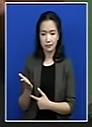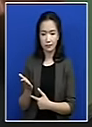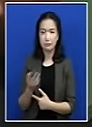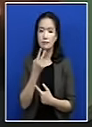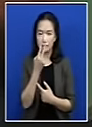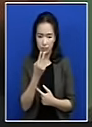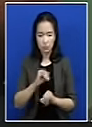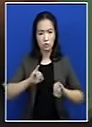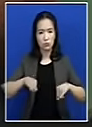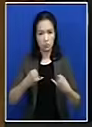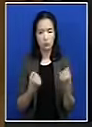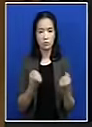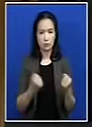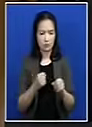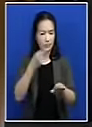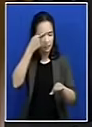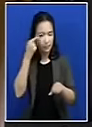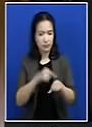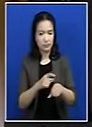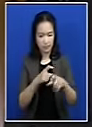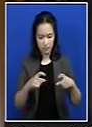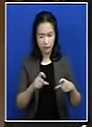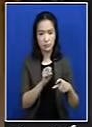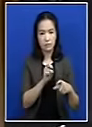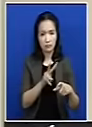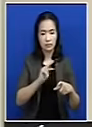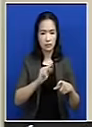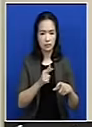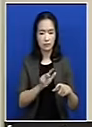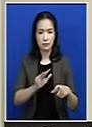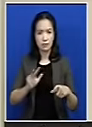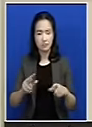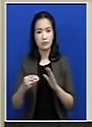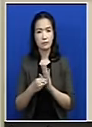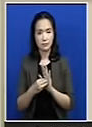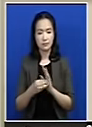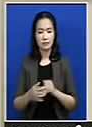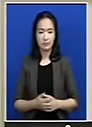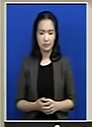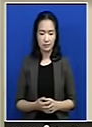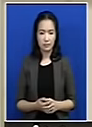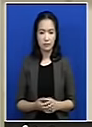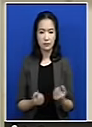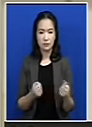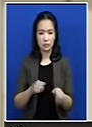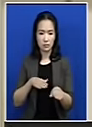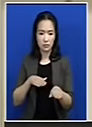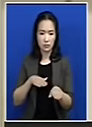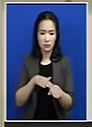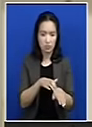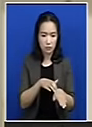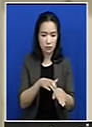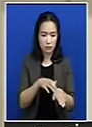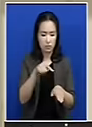อยู่ในคลิปเป็นเจ้าของรถเบนซ์สีดำหมายเลขทะเบียนสฤษีงองู3333กรุงเทพมหานครชนที่ร